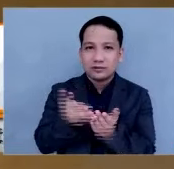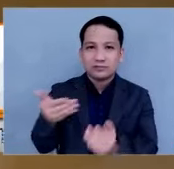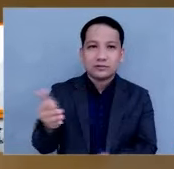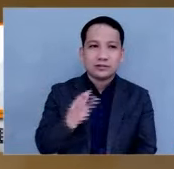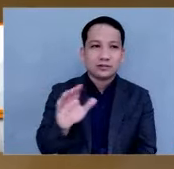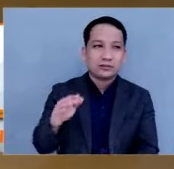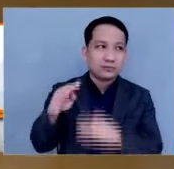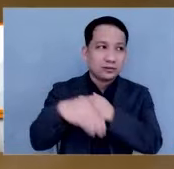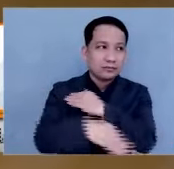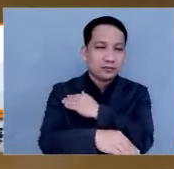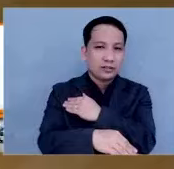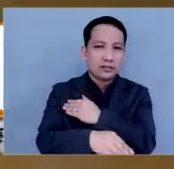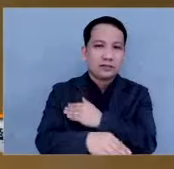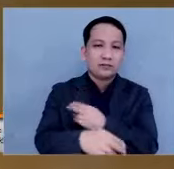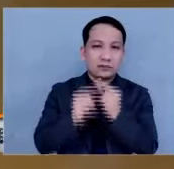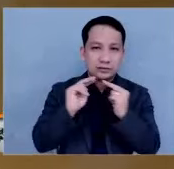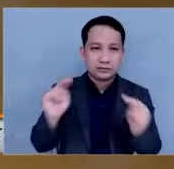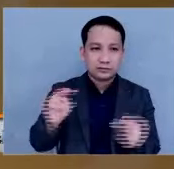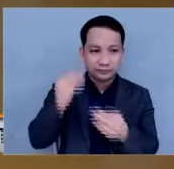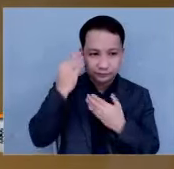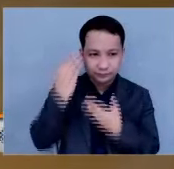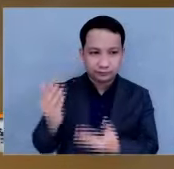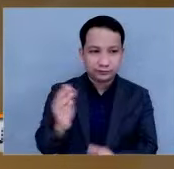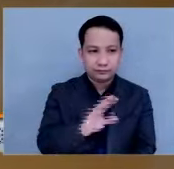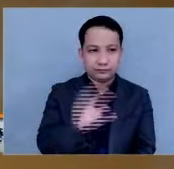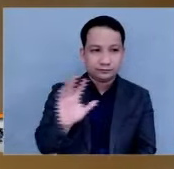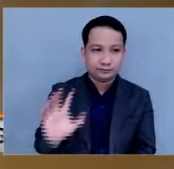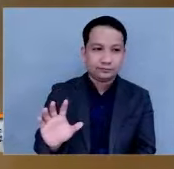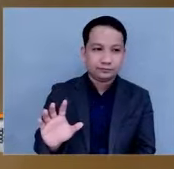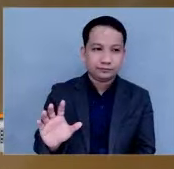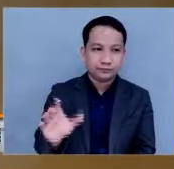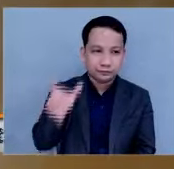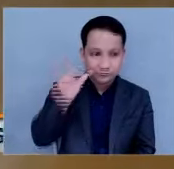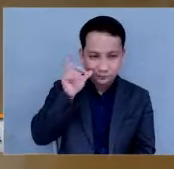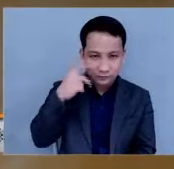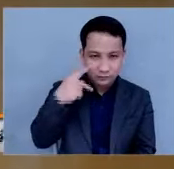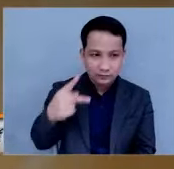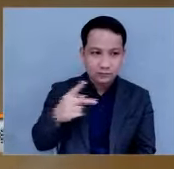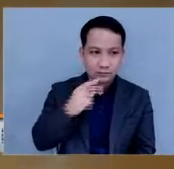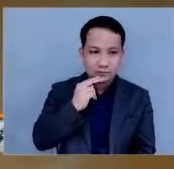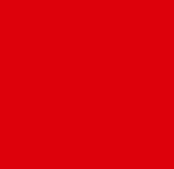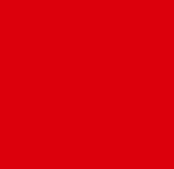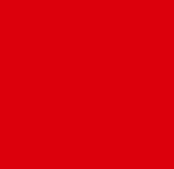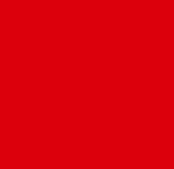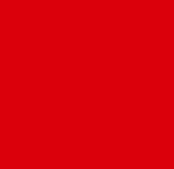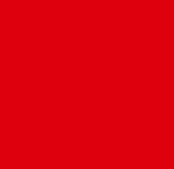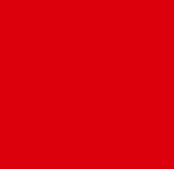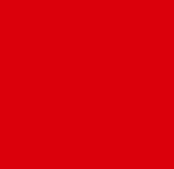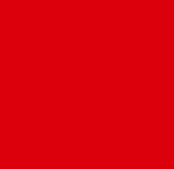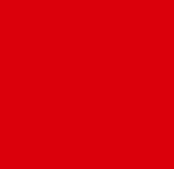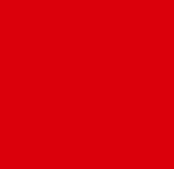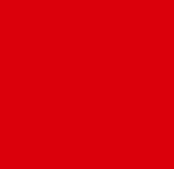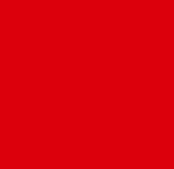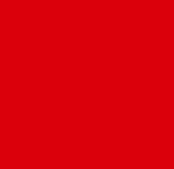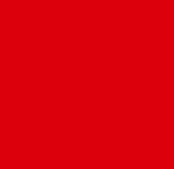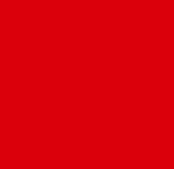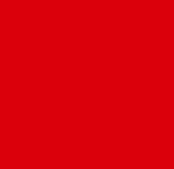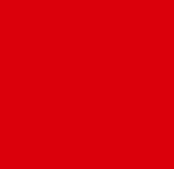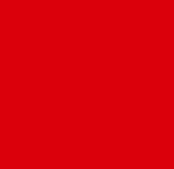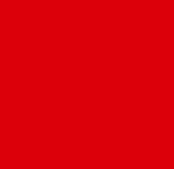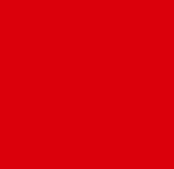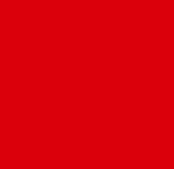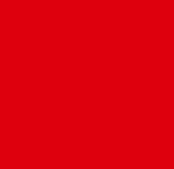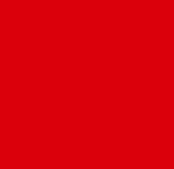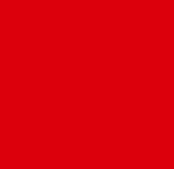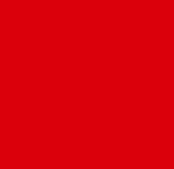baybayin. Nagbabalita mula sa frontline, Laila Pangilinan, News 5. Mga kapatid, Julius Babaw po,